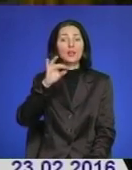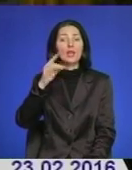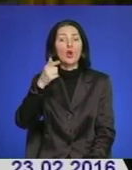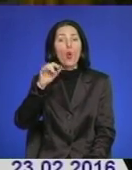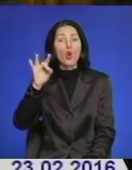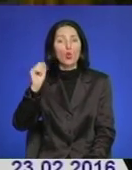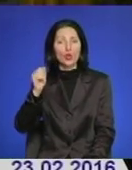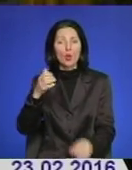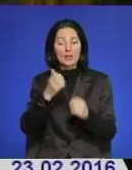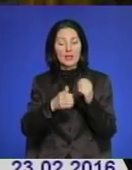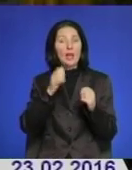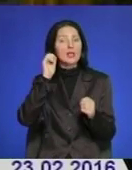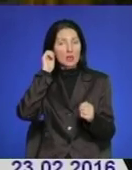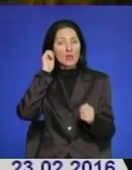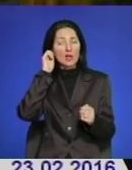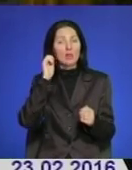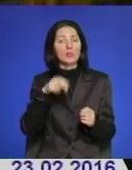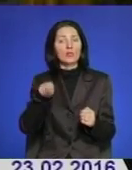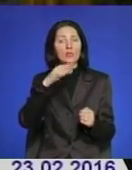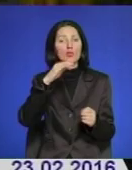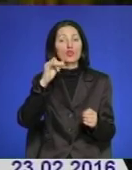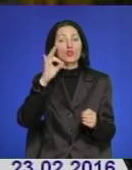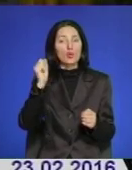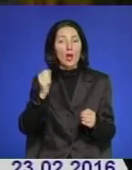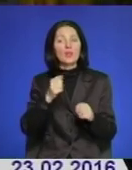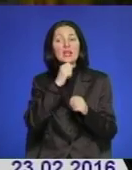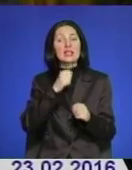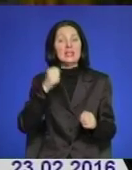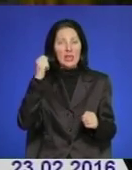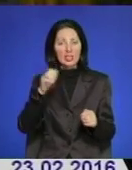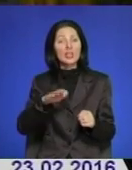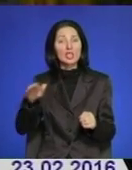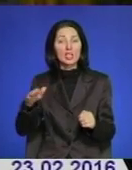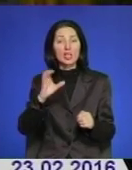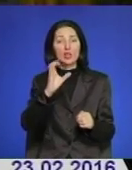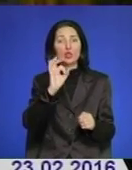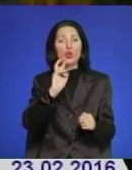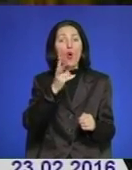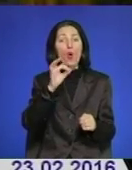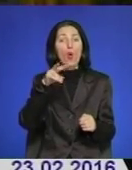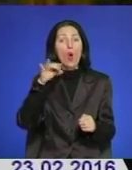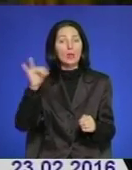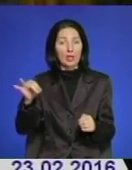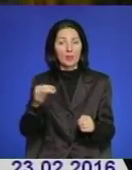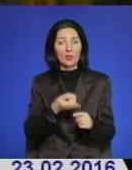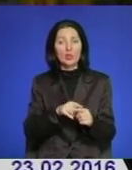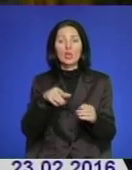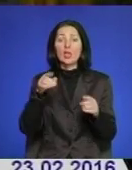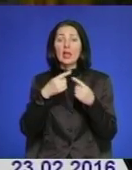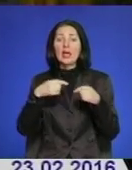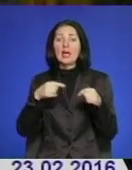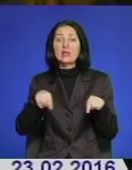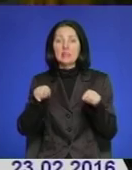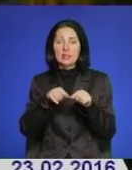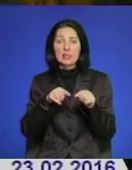групи це будуть джуринці, джура, старшої вікової групи це будуть соколи. До цієї системи виховної